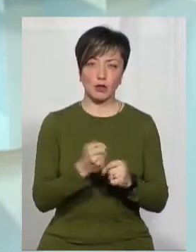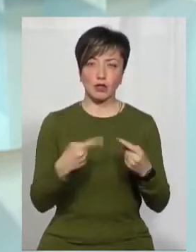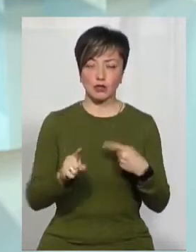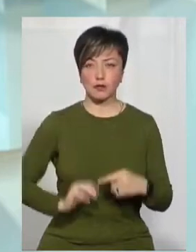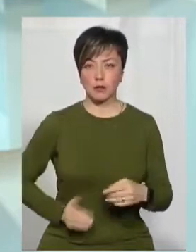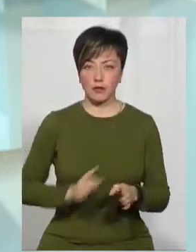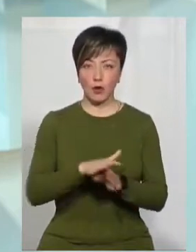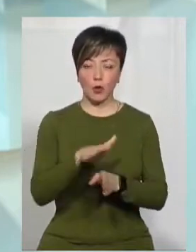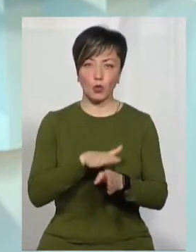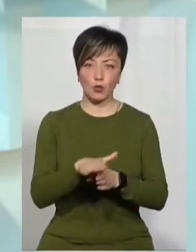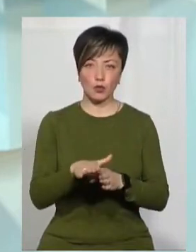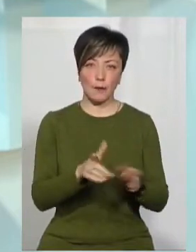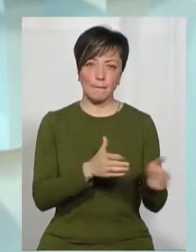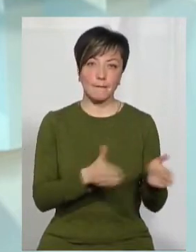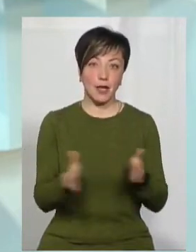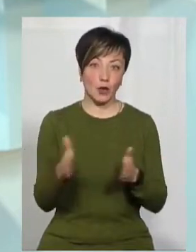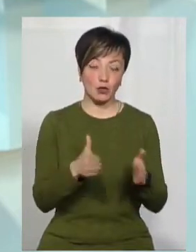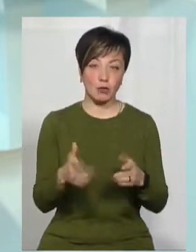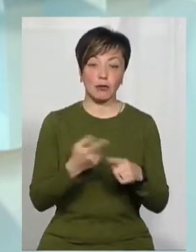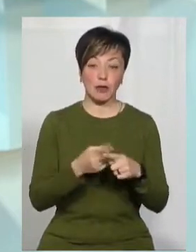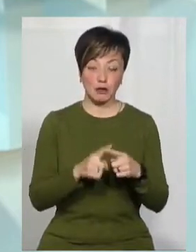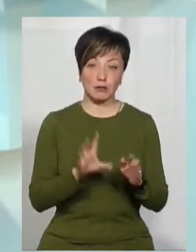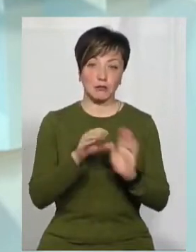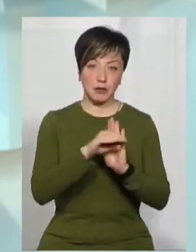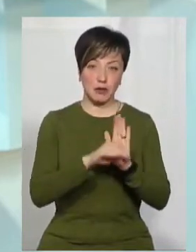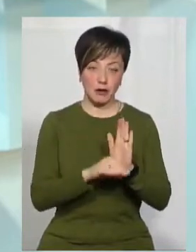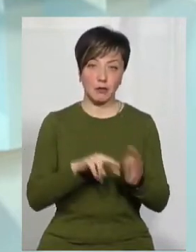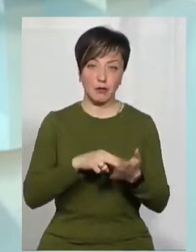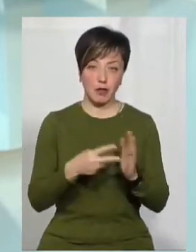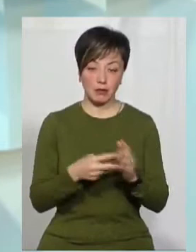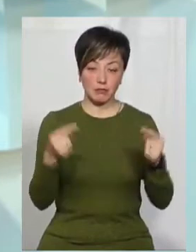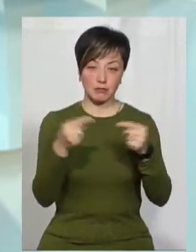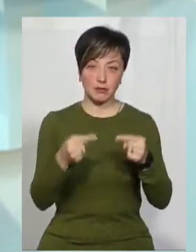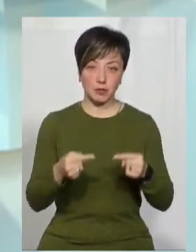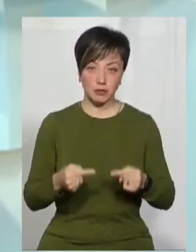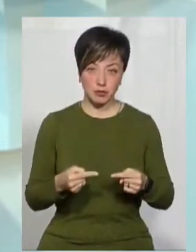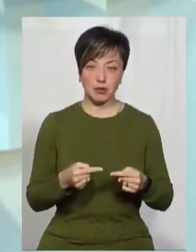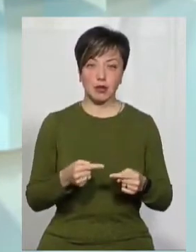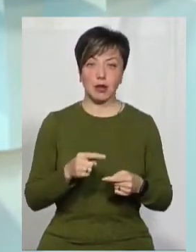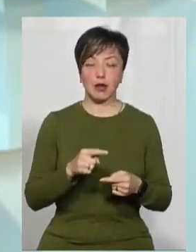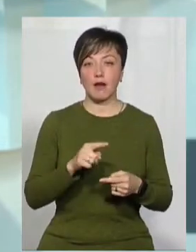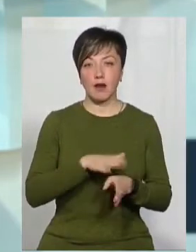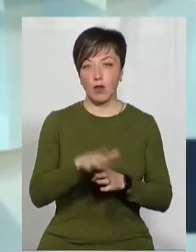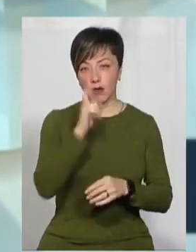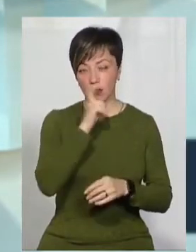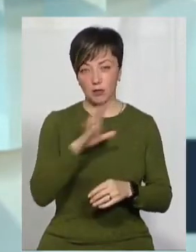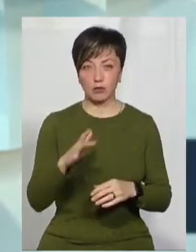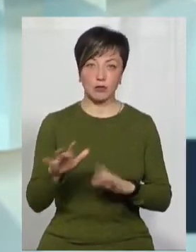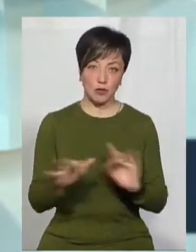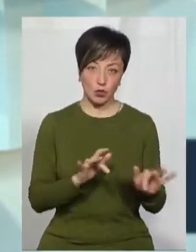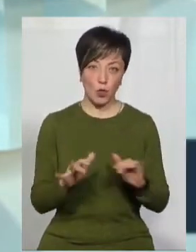іншим підрядникам виконуються так само підготовчі. Тому ми йдемо в графіку, ми йдемо по плану, оперативне виконання непогане.